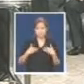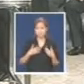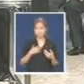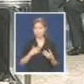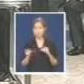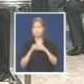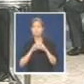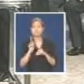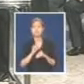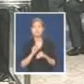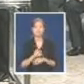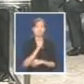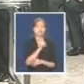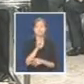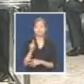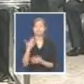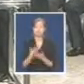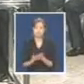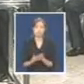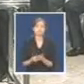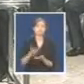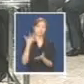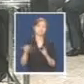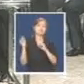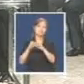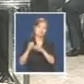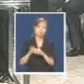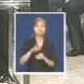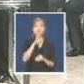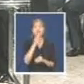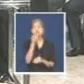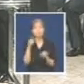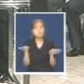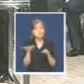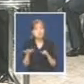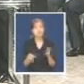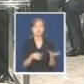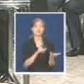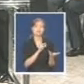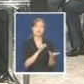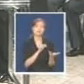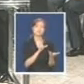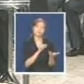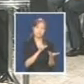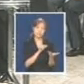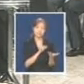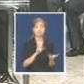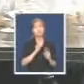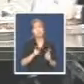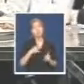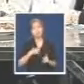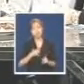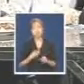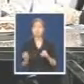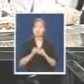มีก็ได้ว่ามีมูลค่าเพิ่มไหมถ้ามีรูปมาให้เพิ่มอันนี้ก็ให้ได้แต่ก็ต้องอยู่บนความเป็นธรรมเป็นเต้นนั่ง